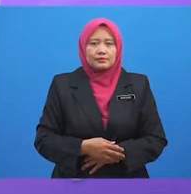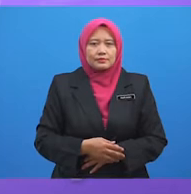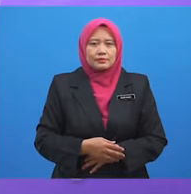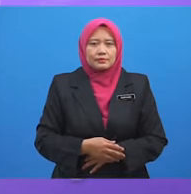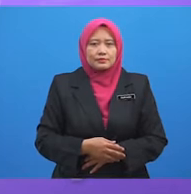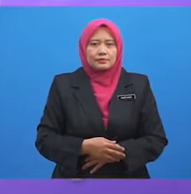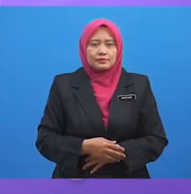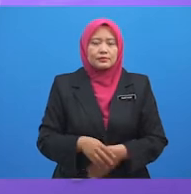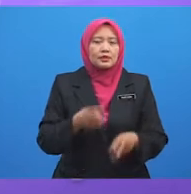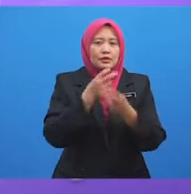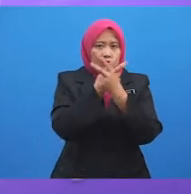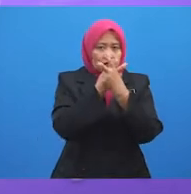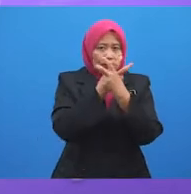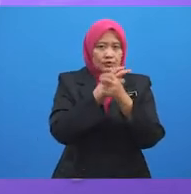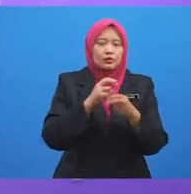Jawapannya,